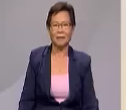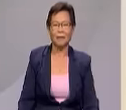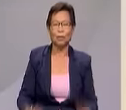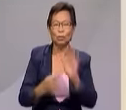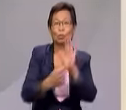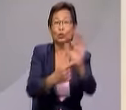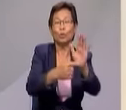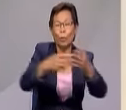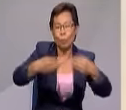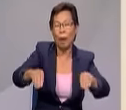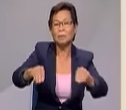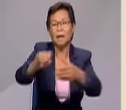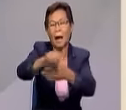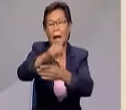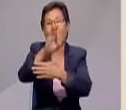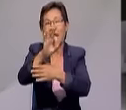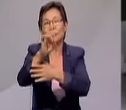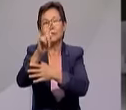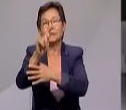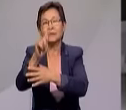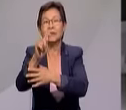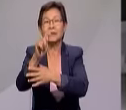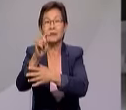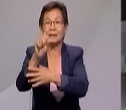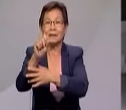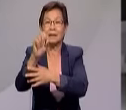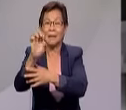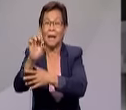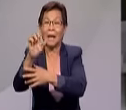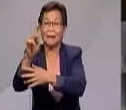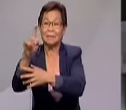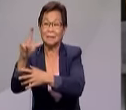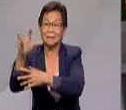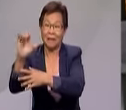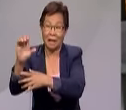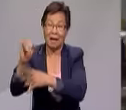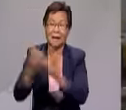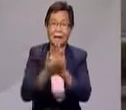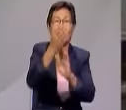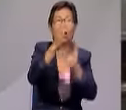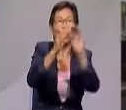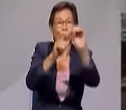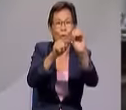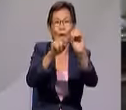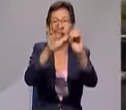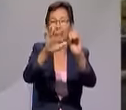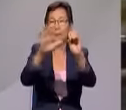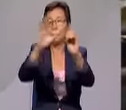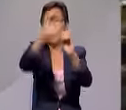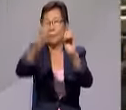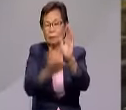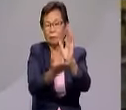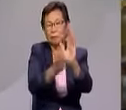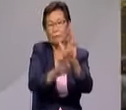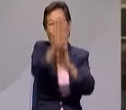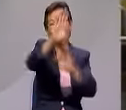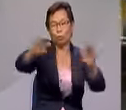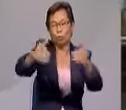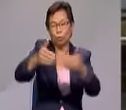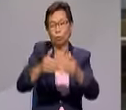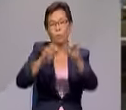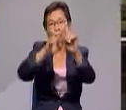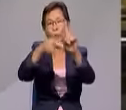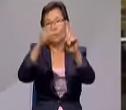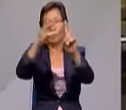Petunjuk pasaran FTSE Bursa Malaysia KLCI naik 8.88 mata atau 0.55% untuk ditutup kepada